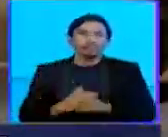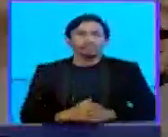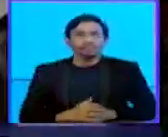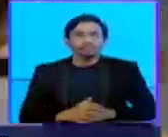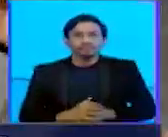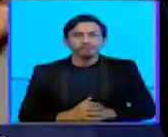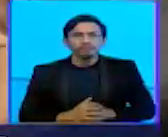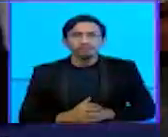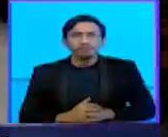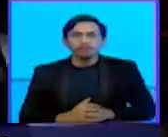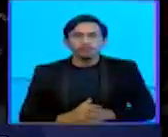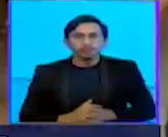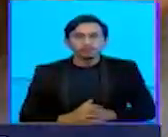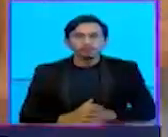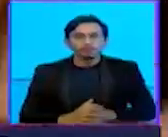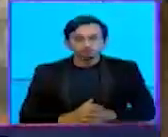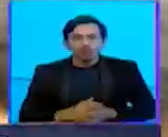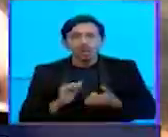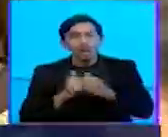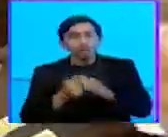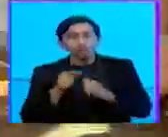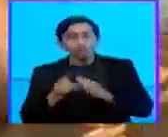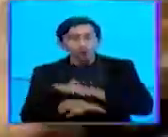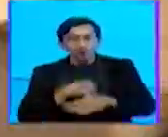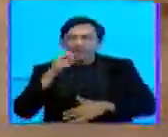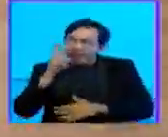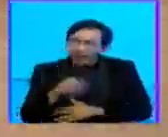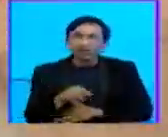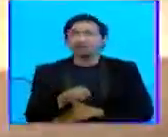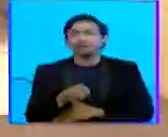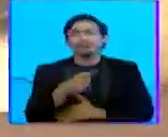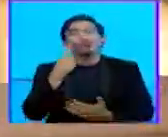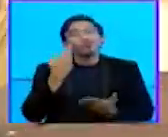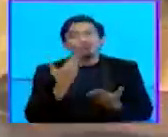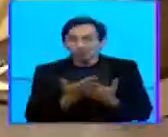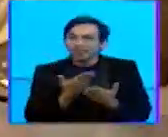naungan BUMN terjerat kasus korupsi. Jika terbukti ada aliran pencucian uang dari